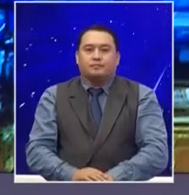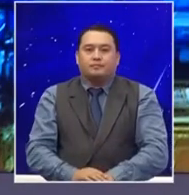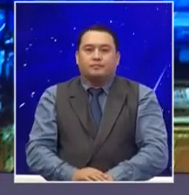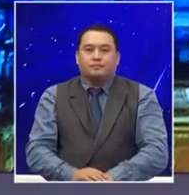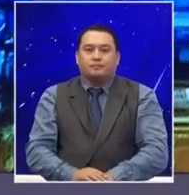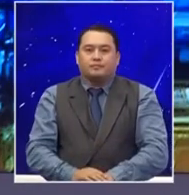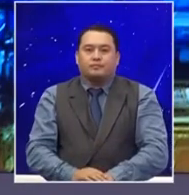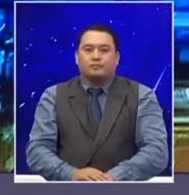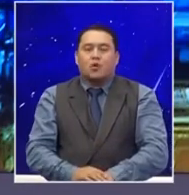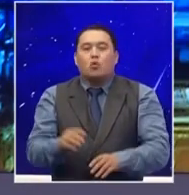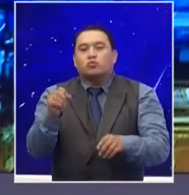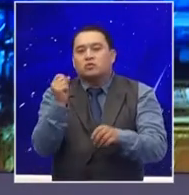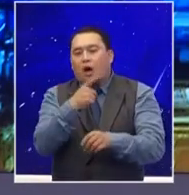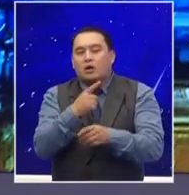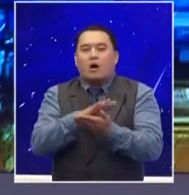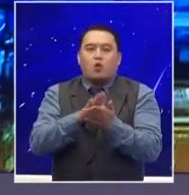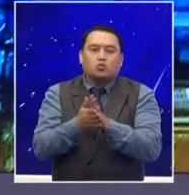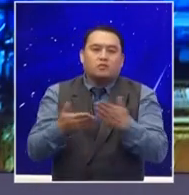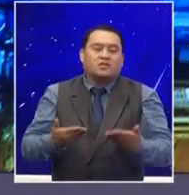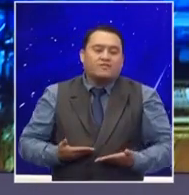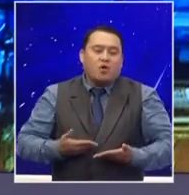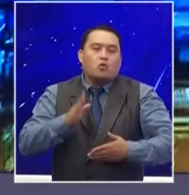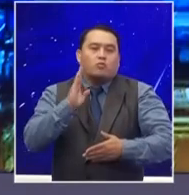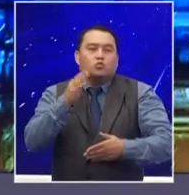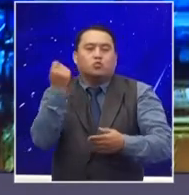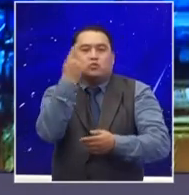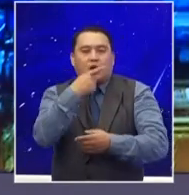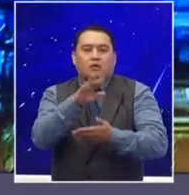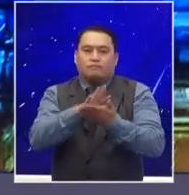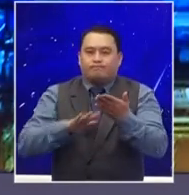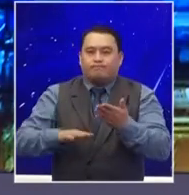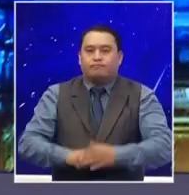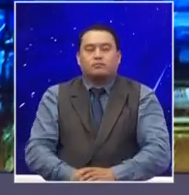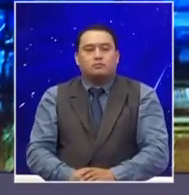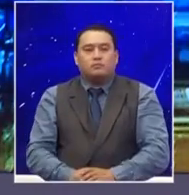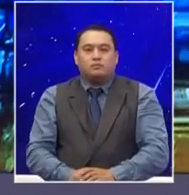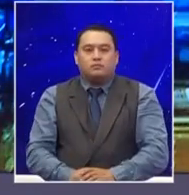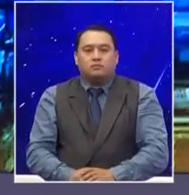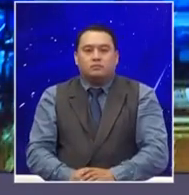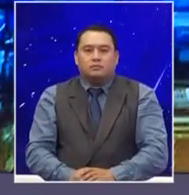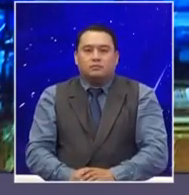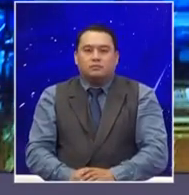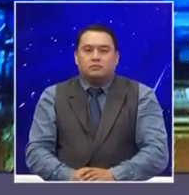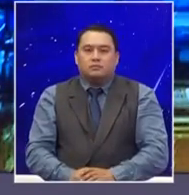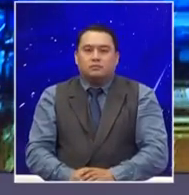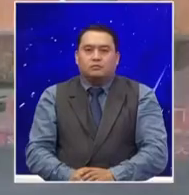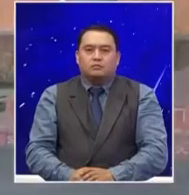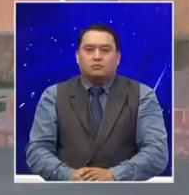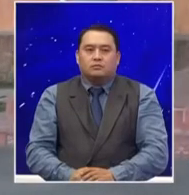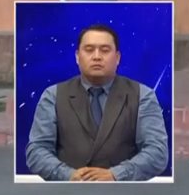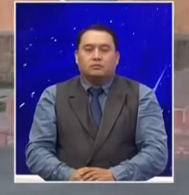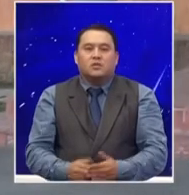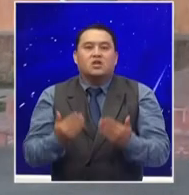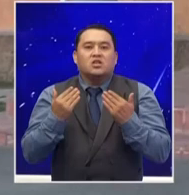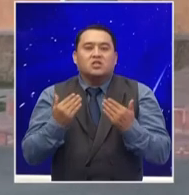с мониторинговой группой узнали, в каких условиях будут жить студенты. Подробнее смотрите в следующем сюжете. На